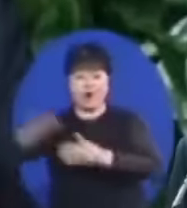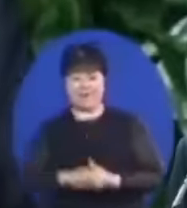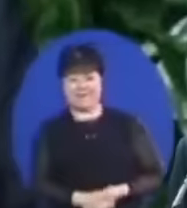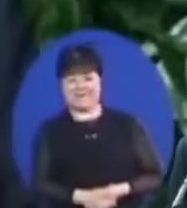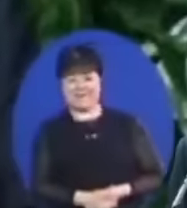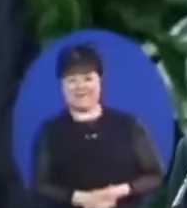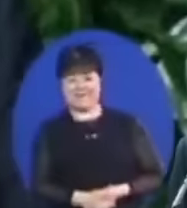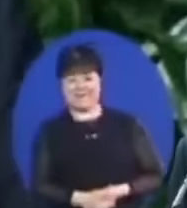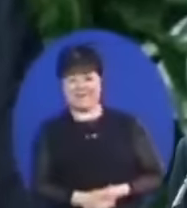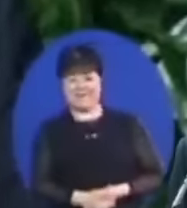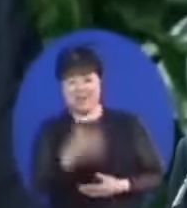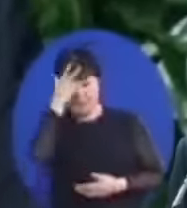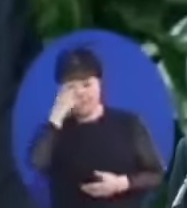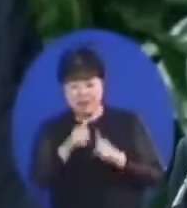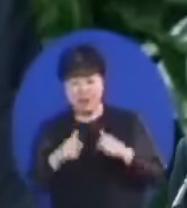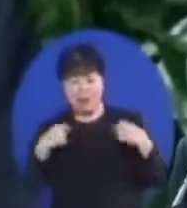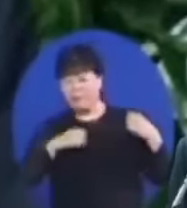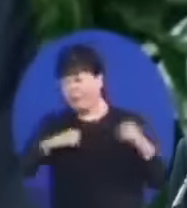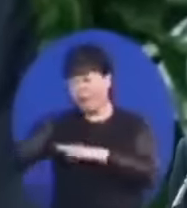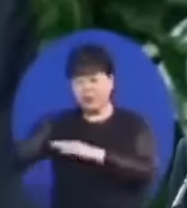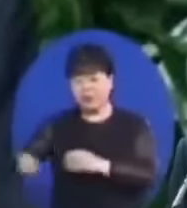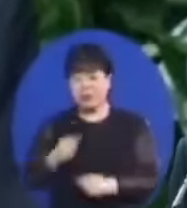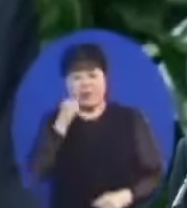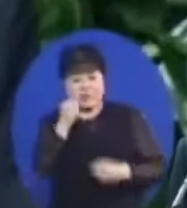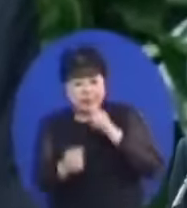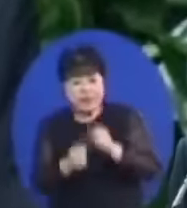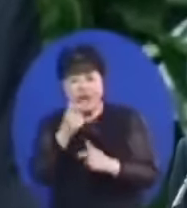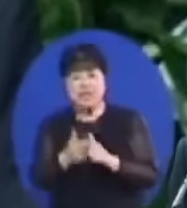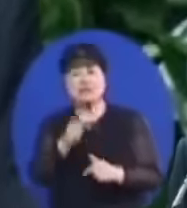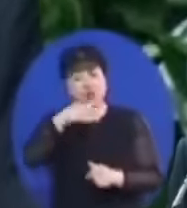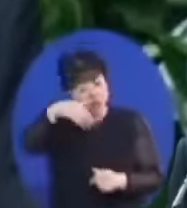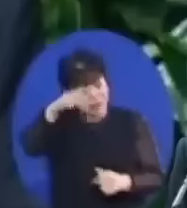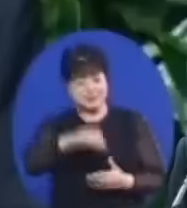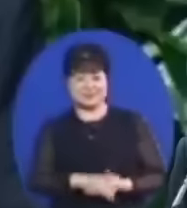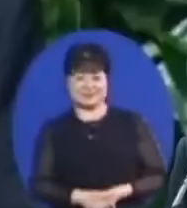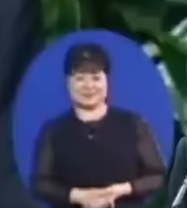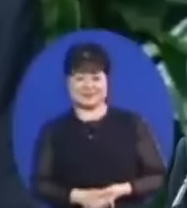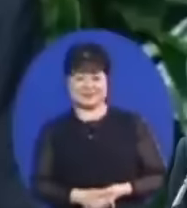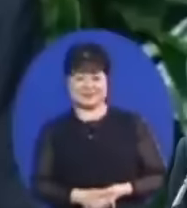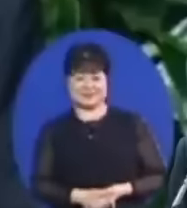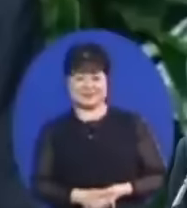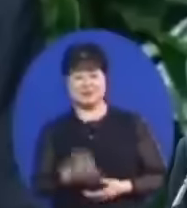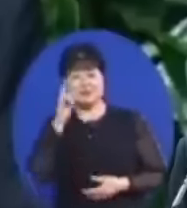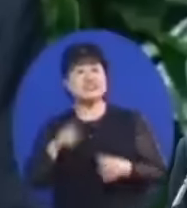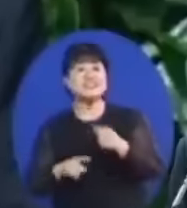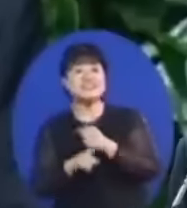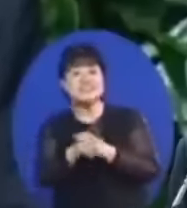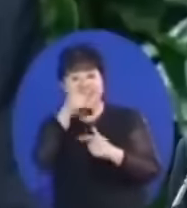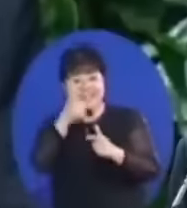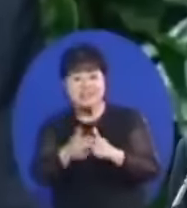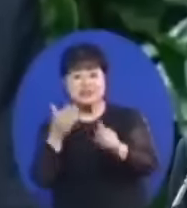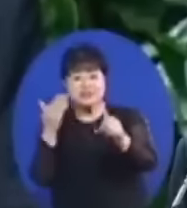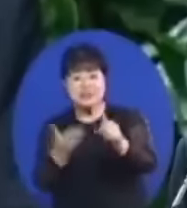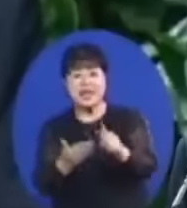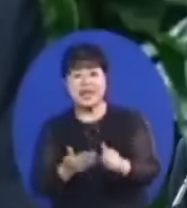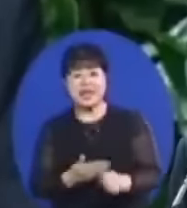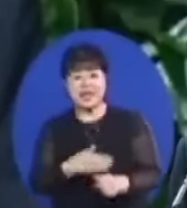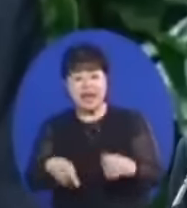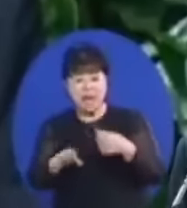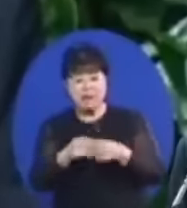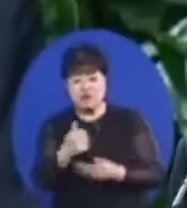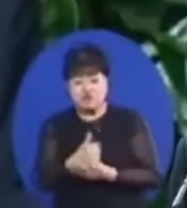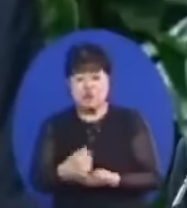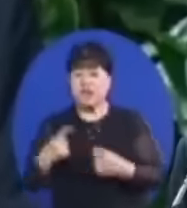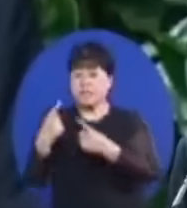것입니다. 맹인이 그 옷을 내버리고 뛰어 일어나 예수께로 갔습니다. 그것은 뭐냐면 예수님께 가면은